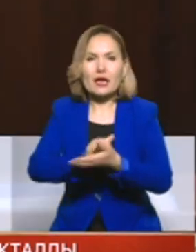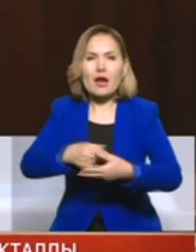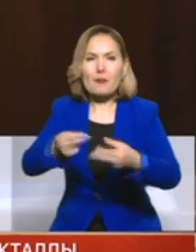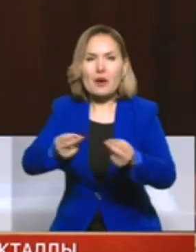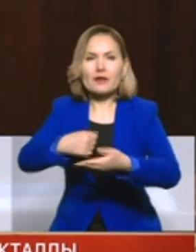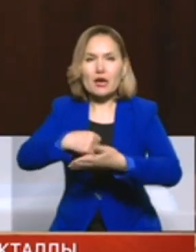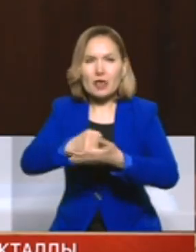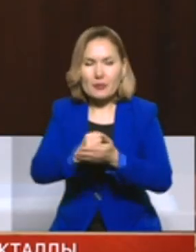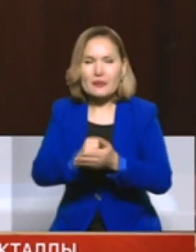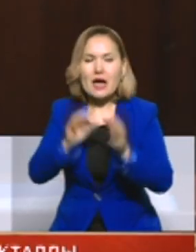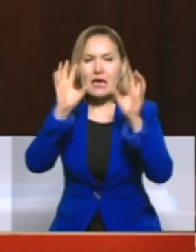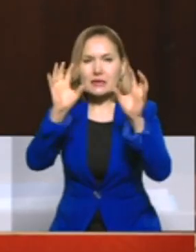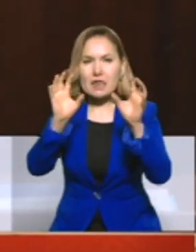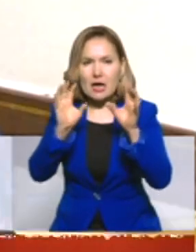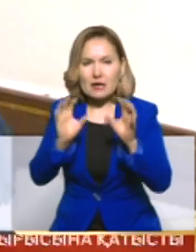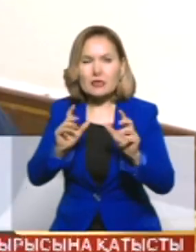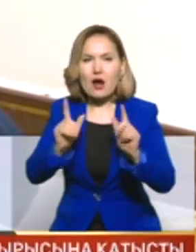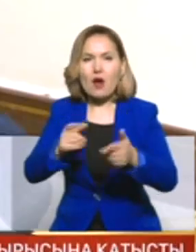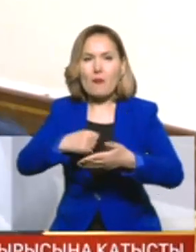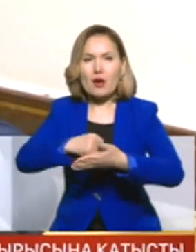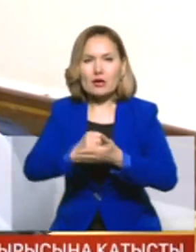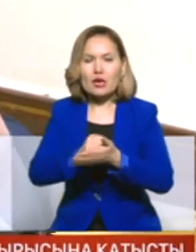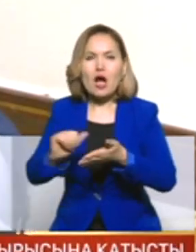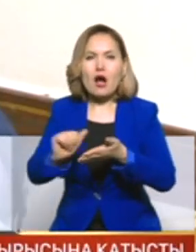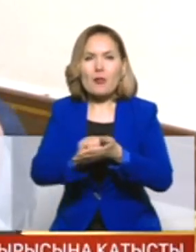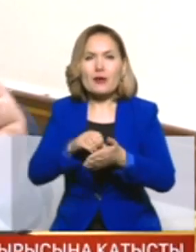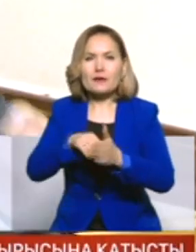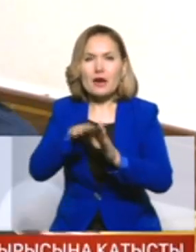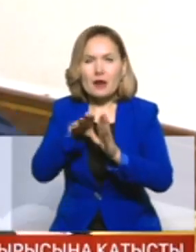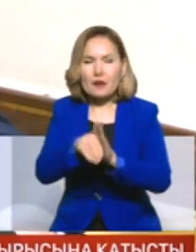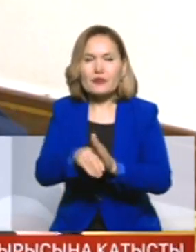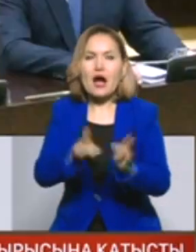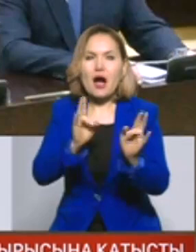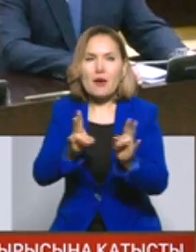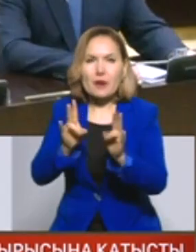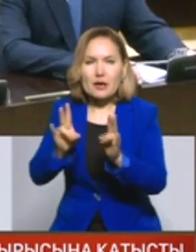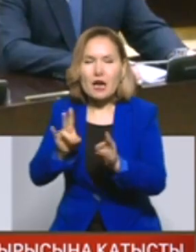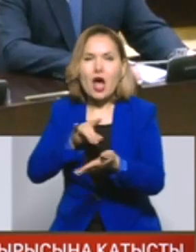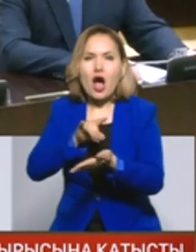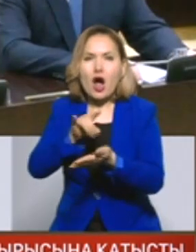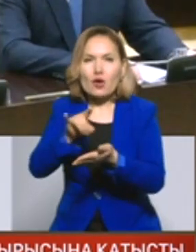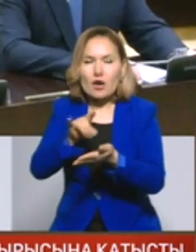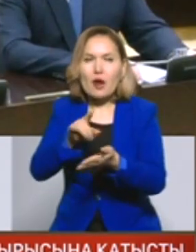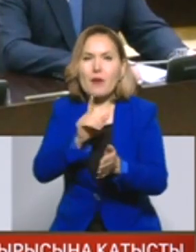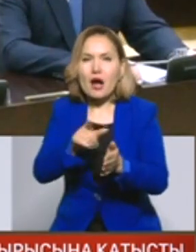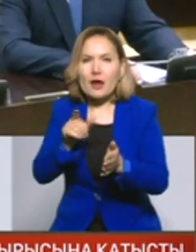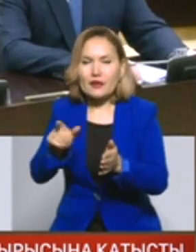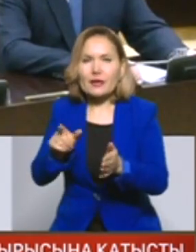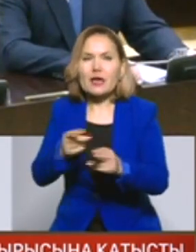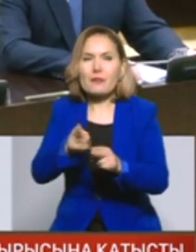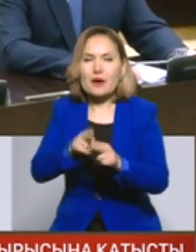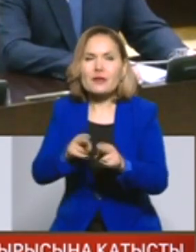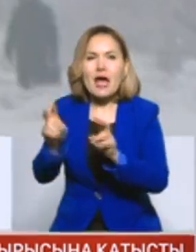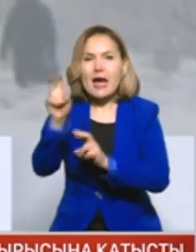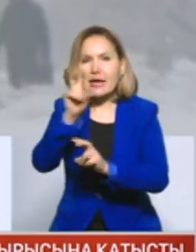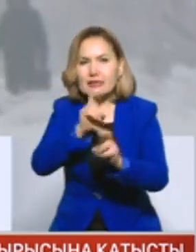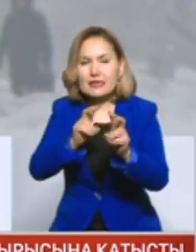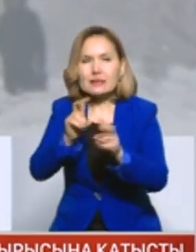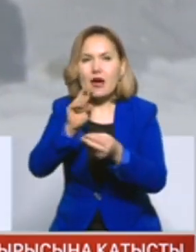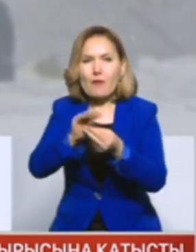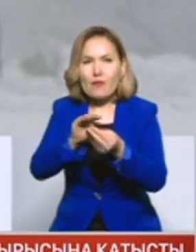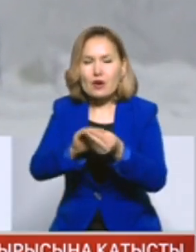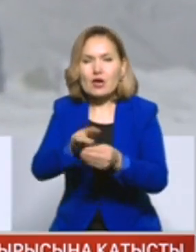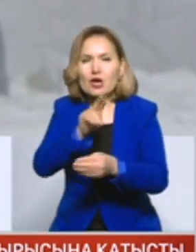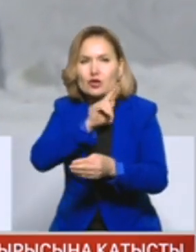келісімді ратификациялау туралы заңды мақұлдады. Құжат апатқа ұшыраған әуе кемелерінің жолаушылары мен экипаждарын іздестіру бойынша